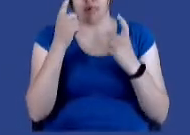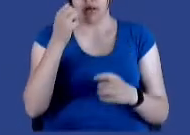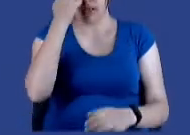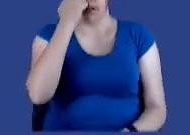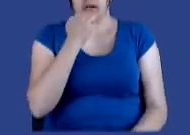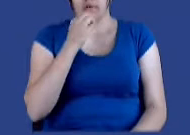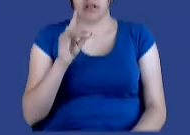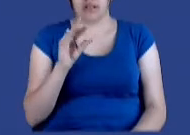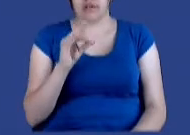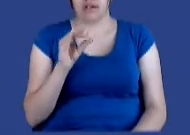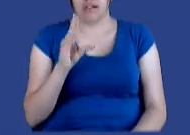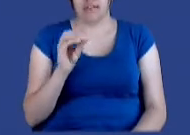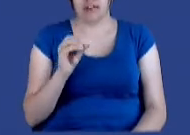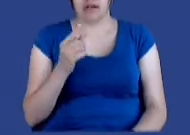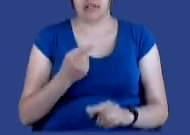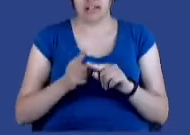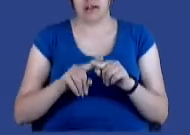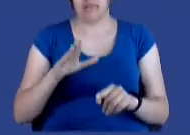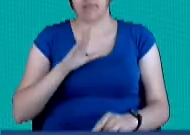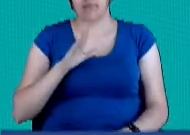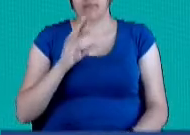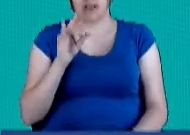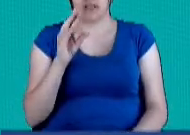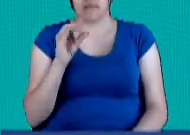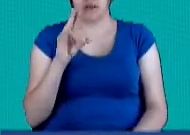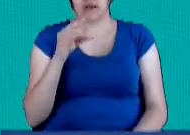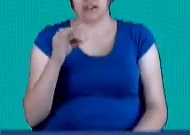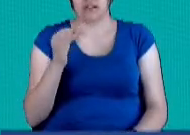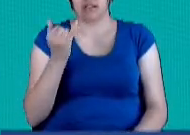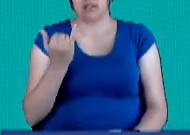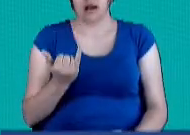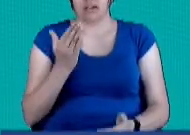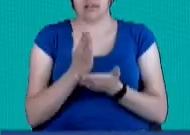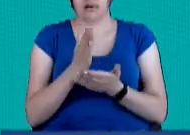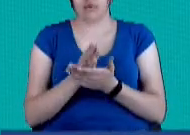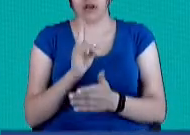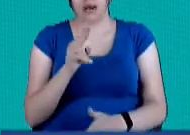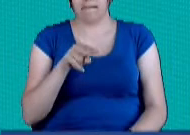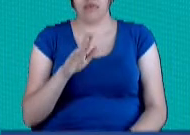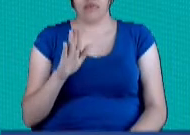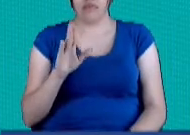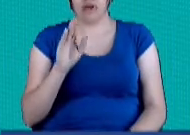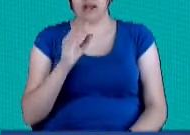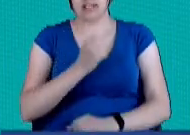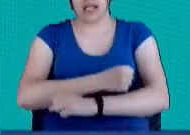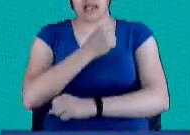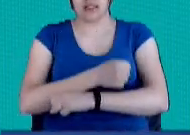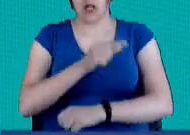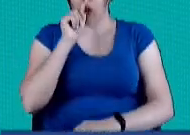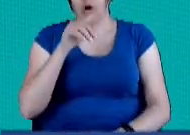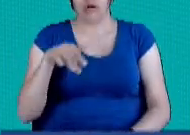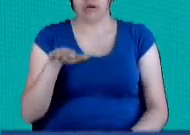Дякую, Владиславе. Це був наш кореспондент Владислав Старий. Він зараз знаходиться на КПВВ «Станиця Луганська», що